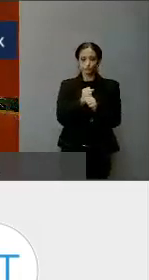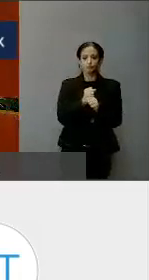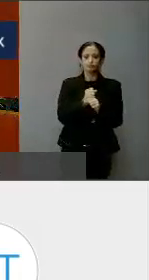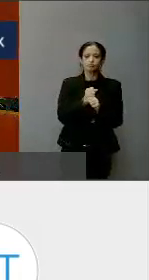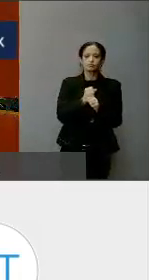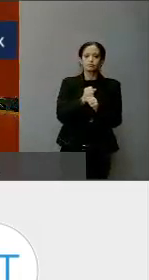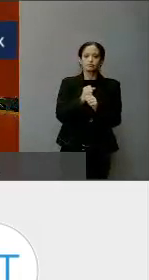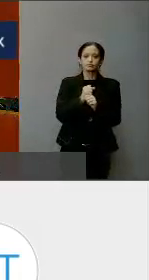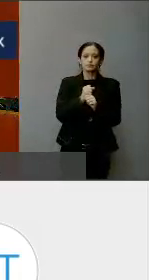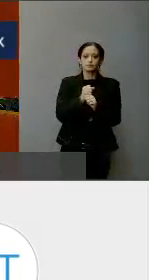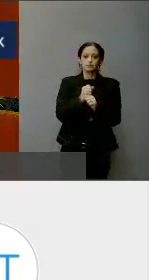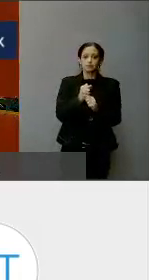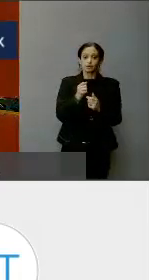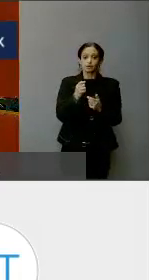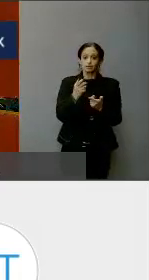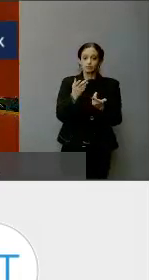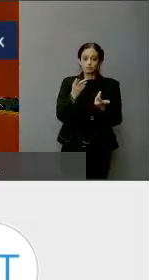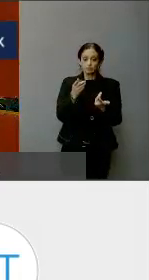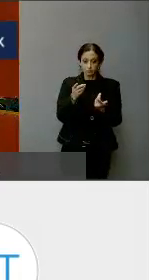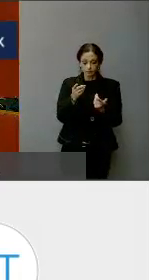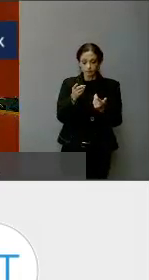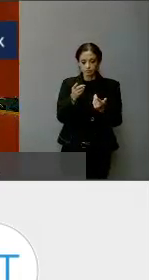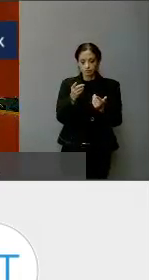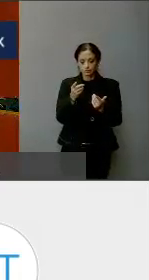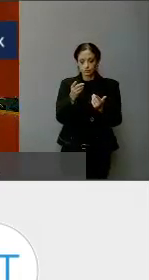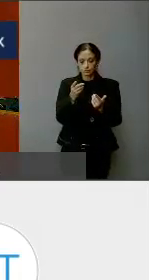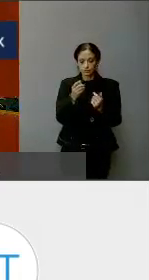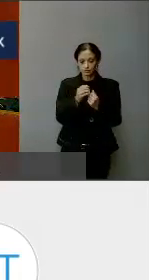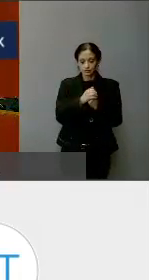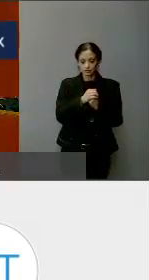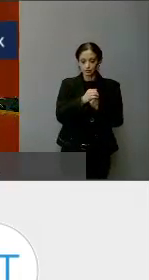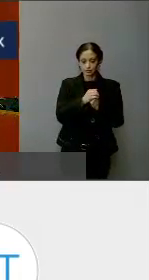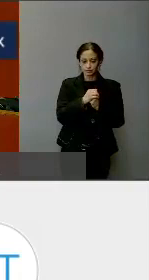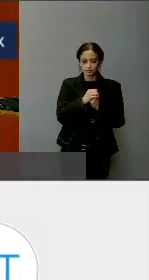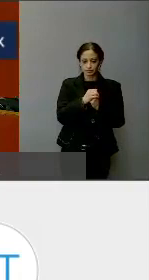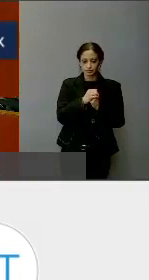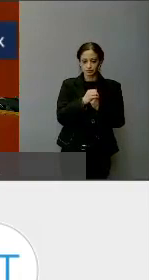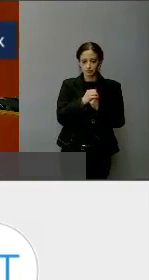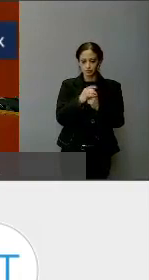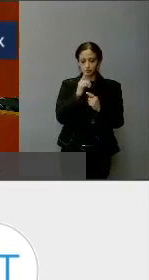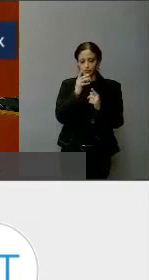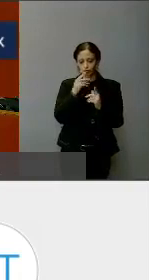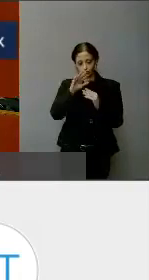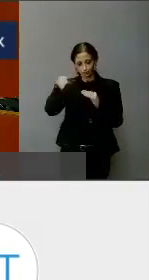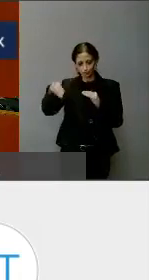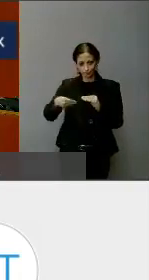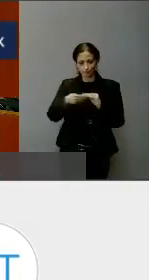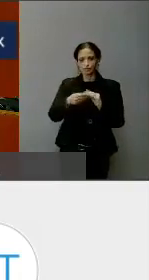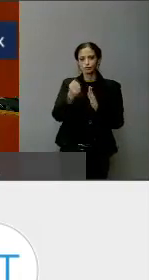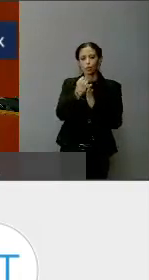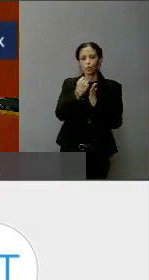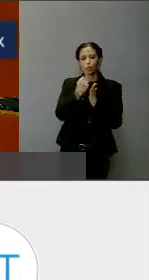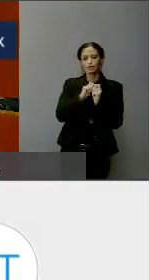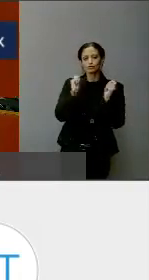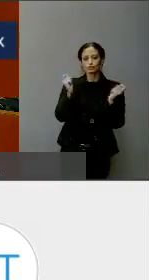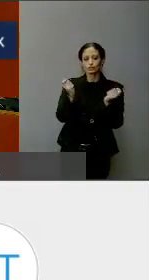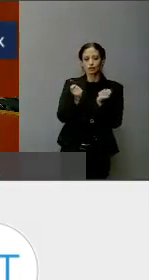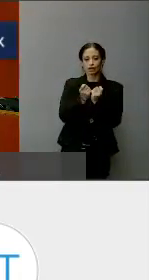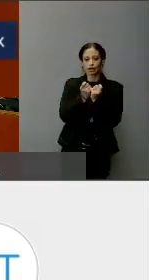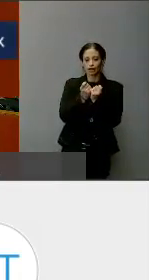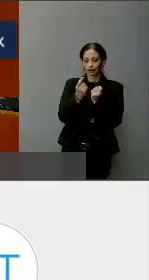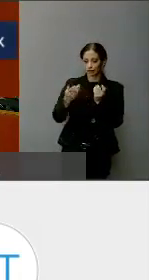in questo diciamo alla il documento generale quello proposto dalla